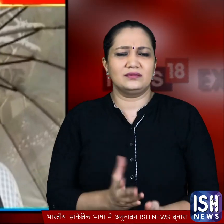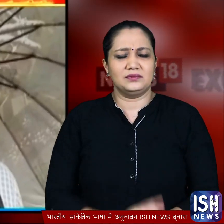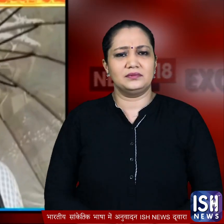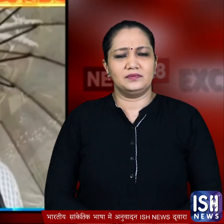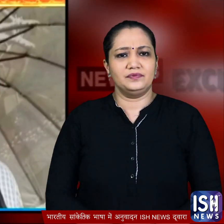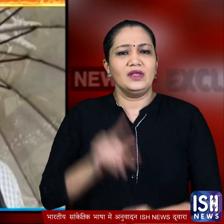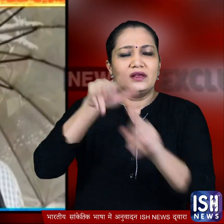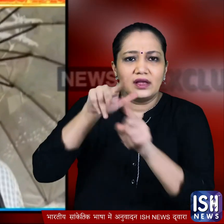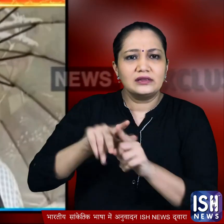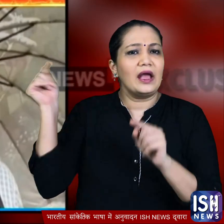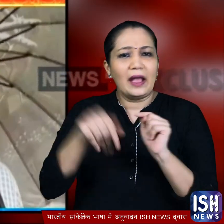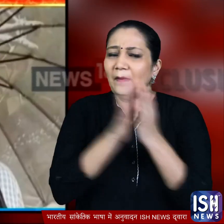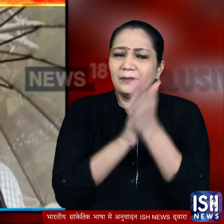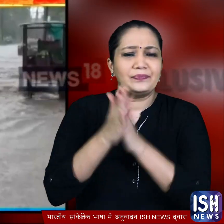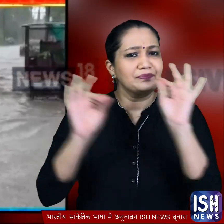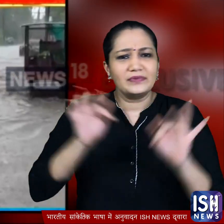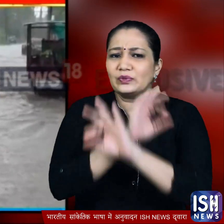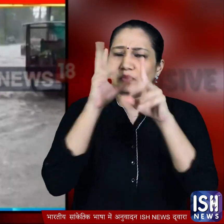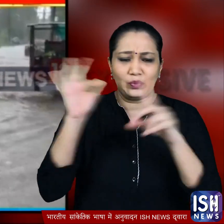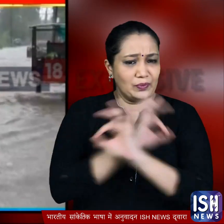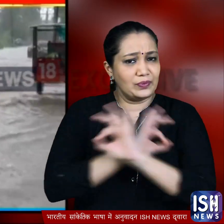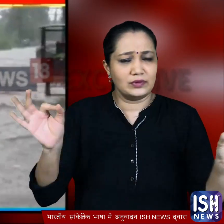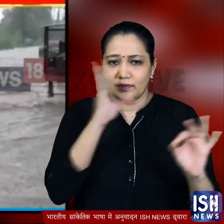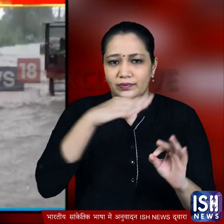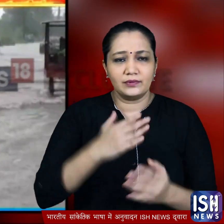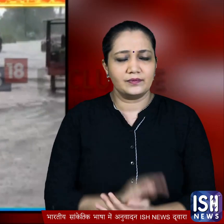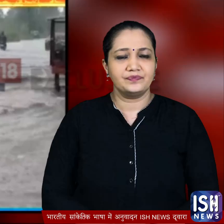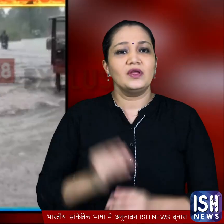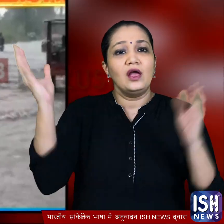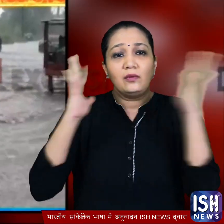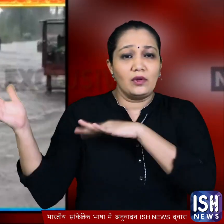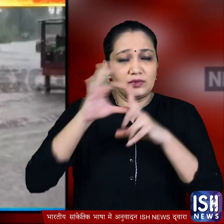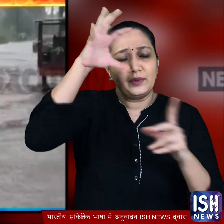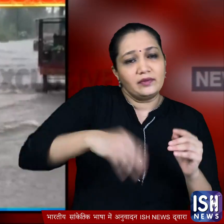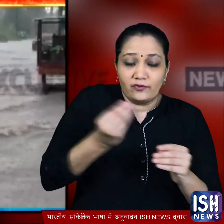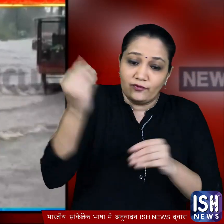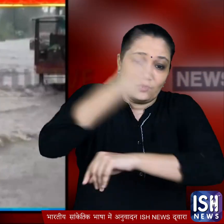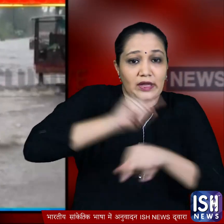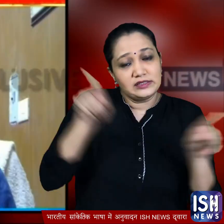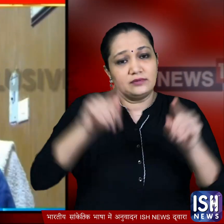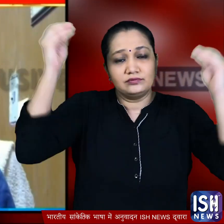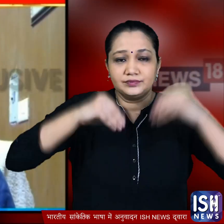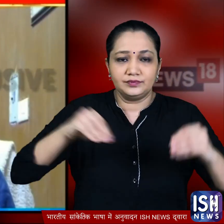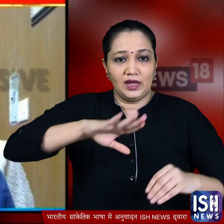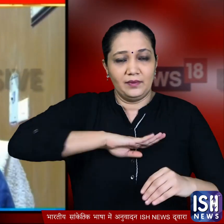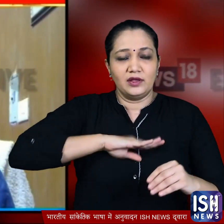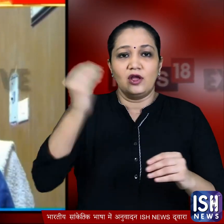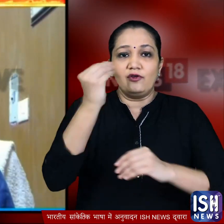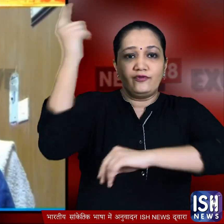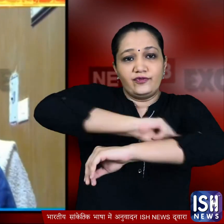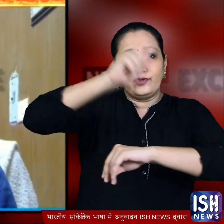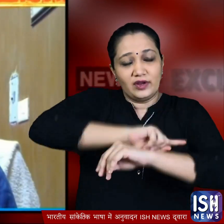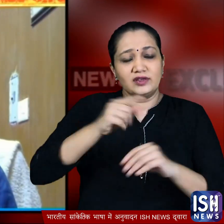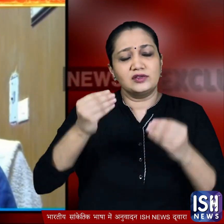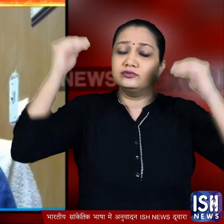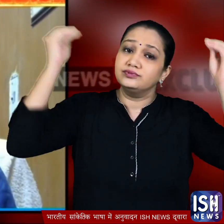ना कोई नगर सेवक आते नहीं, देखते नहीं। मौसम विभाग ने भी आने वाले कुछ दिन तक और बारिश होने का अनुमान जता दिया। महाराष्ट्र में अगले कुछ दिनों